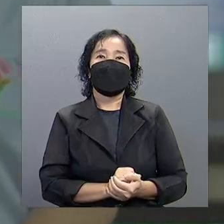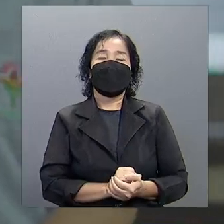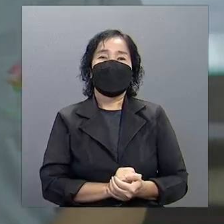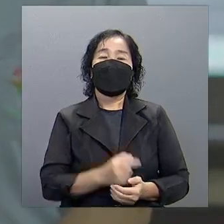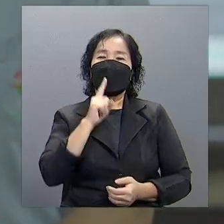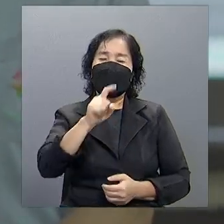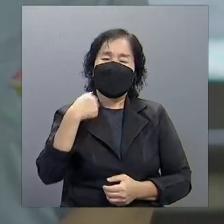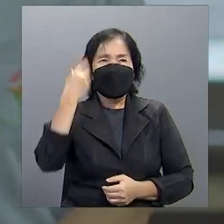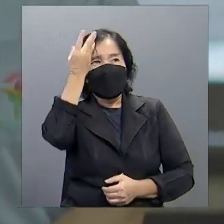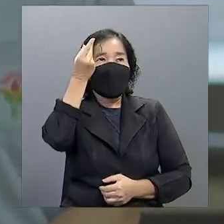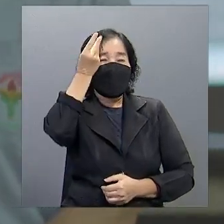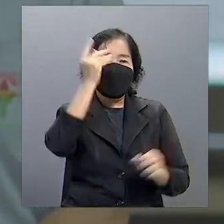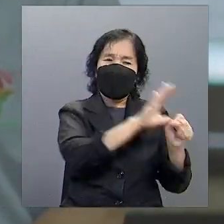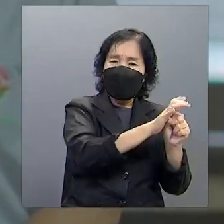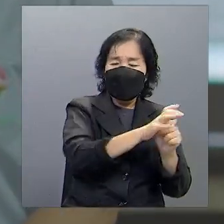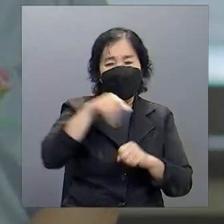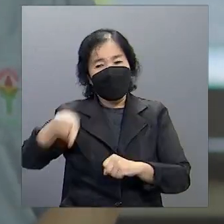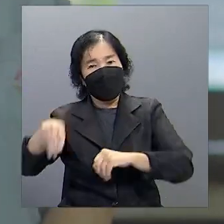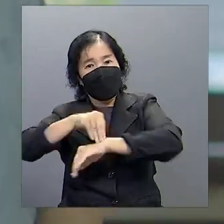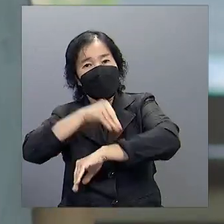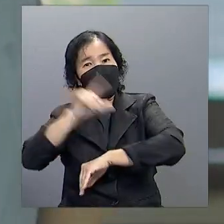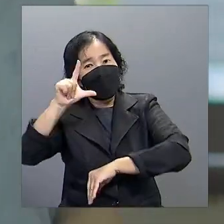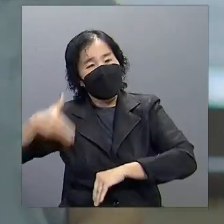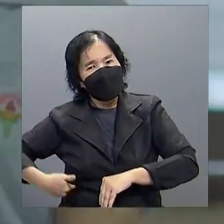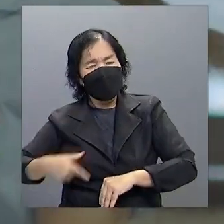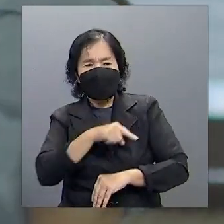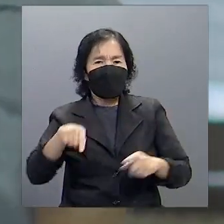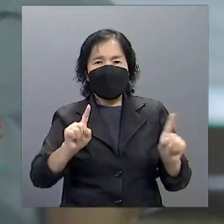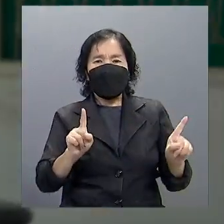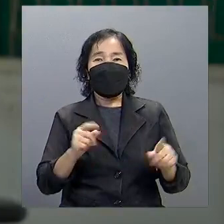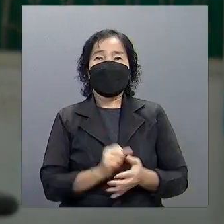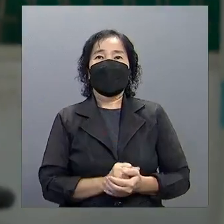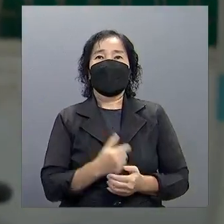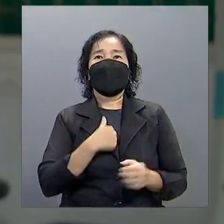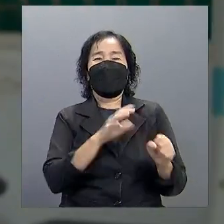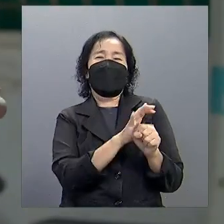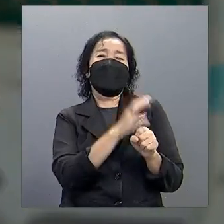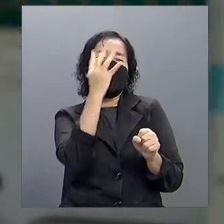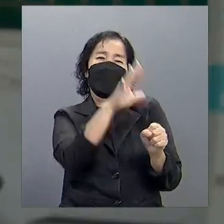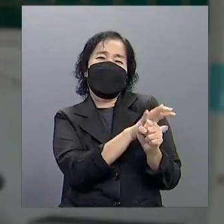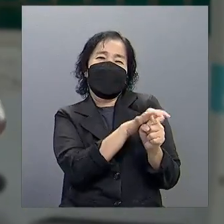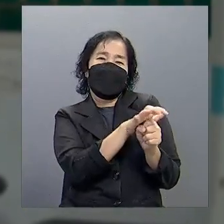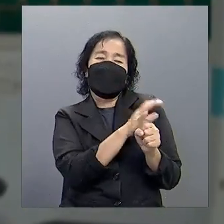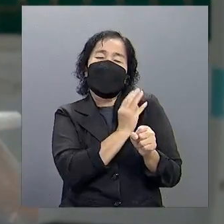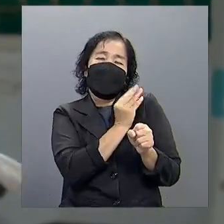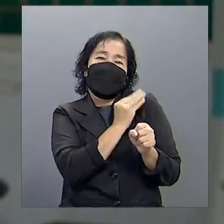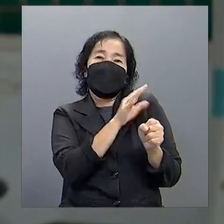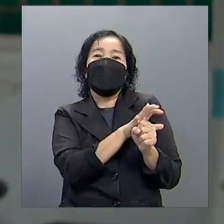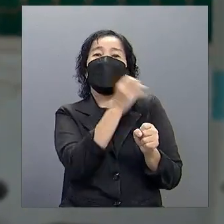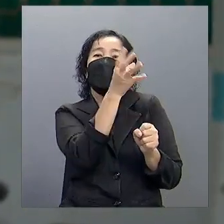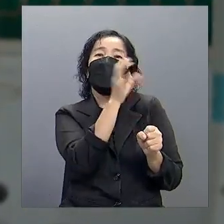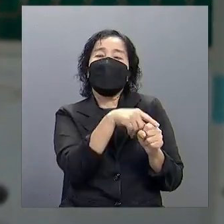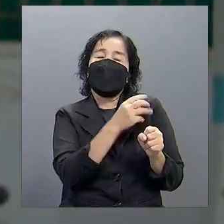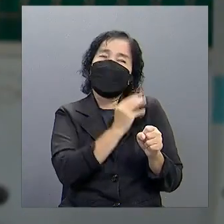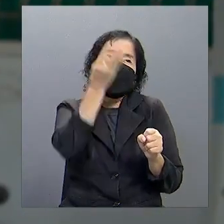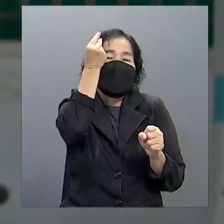ควิดมาแล้วพี่ต้องรับมือกับฝีดาลิง น่าจะกลัวโควิดมากกว่า เยอะไหม เยอะแล้วก็มีการติดง่าย